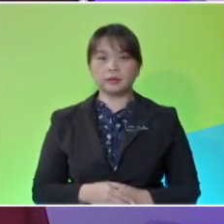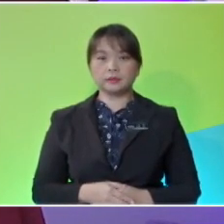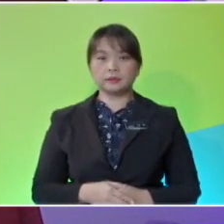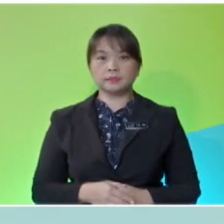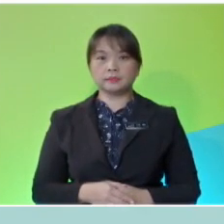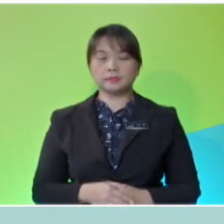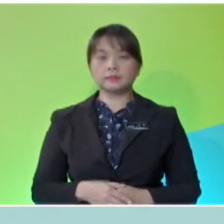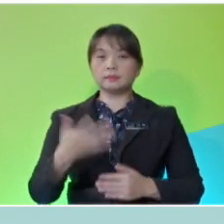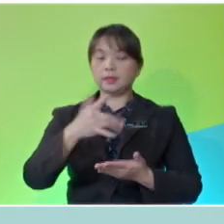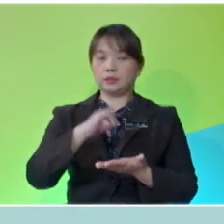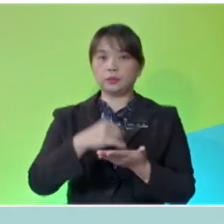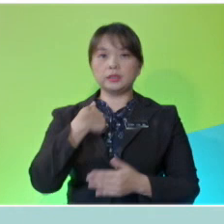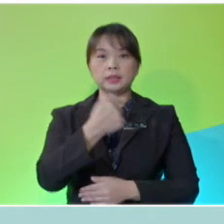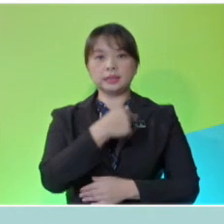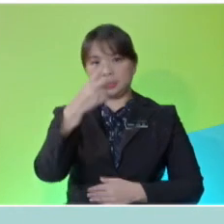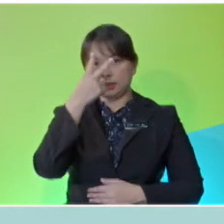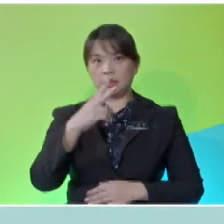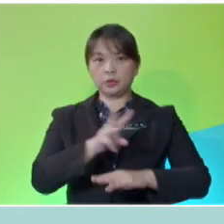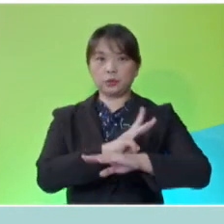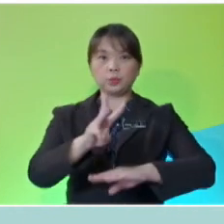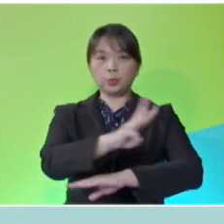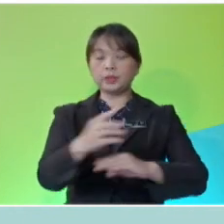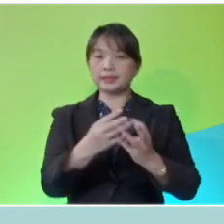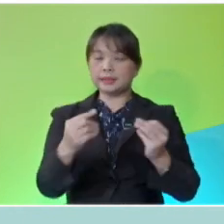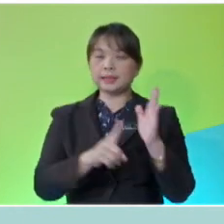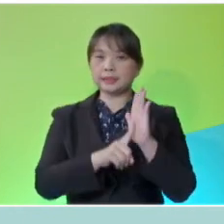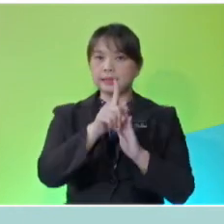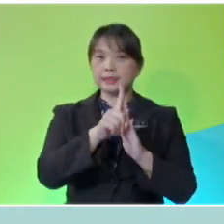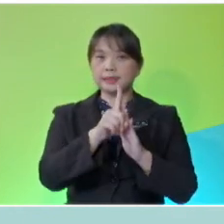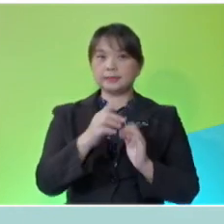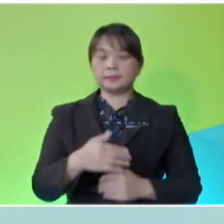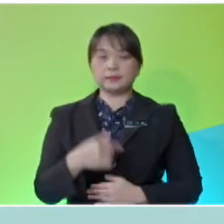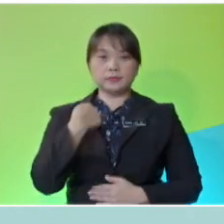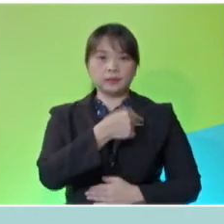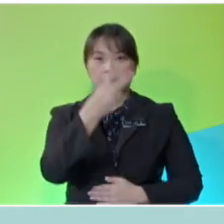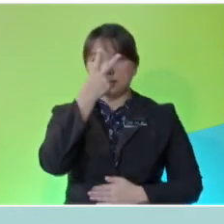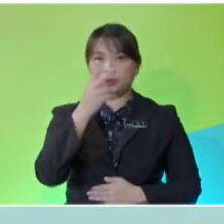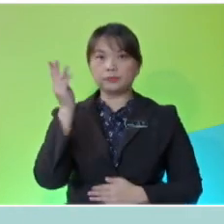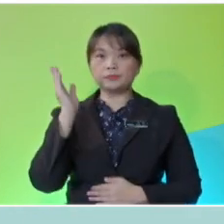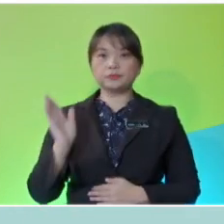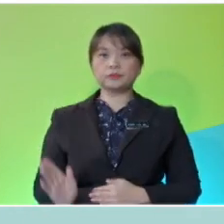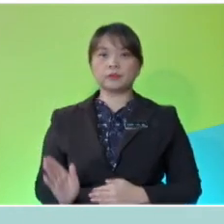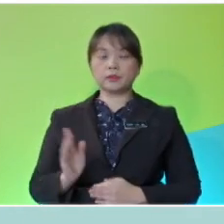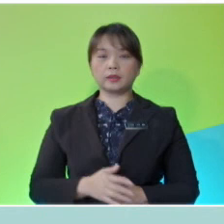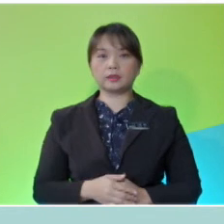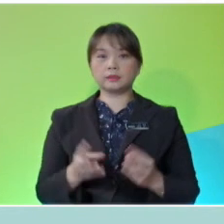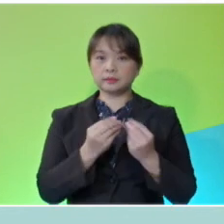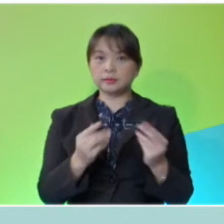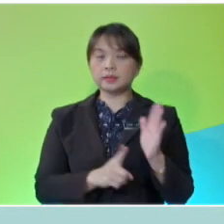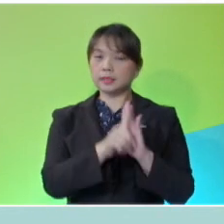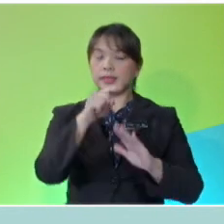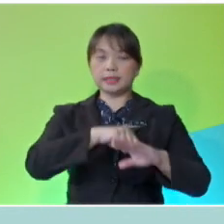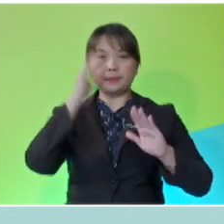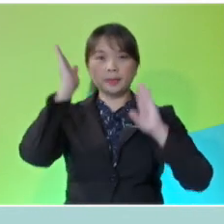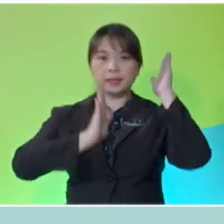dulu kawasan Tanah Tinggi kita kaitkan dengan kawasan pete yang dipaparkan Oke tanah tinggi di Malaysia Oki ini maksudnya tanah